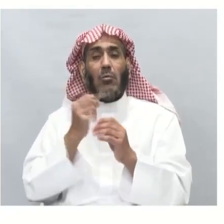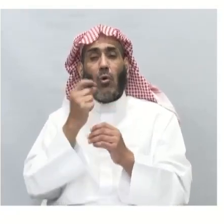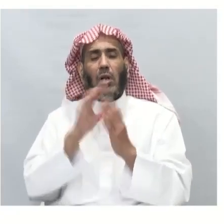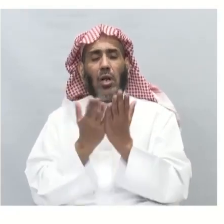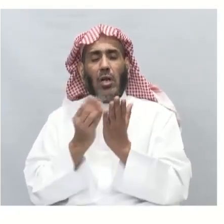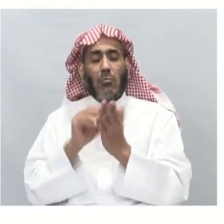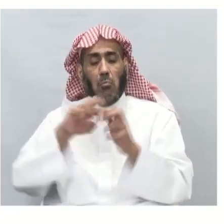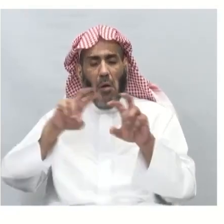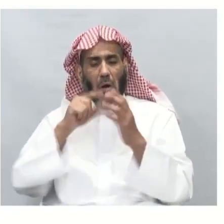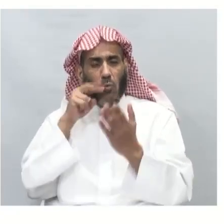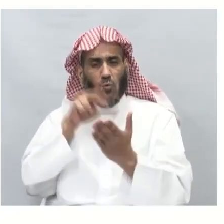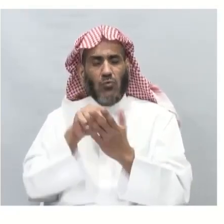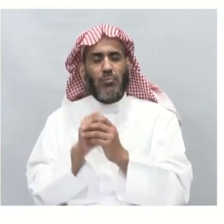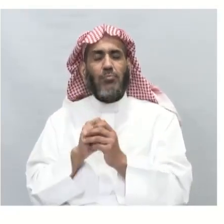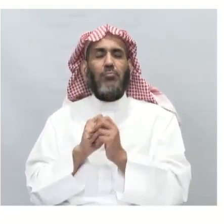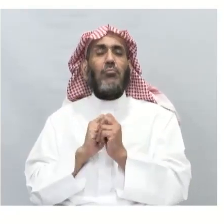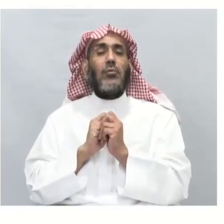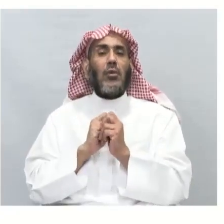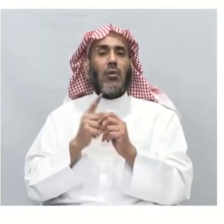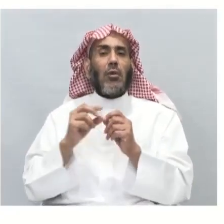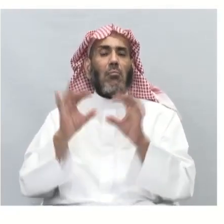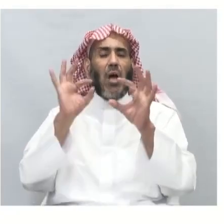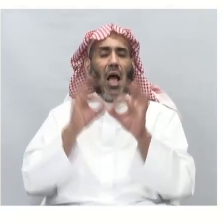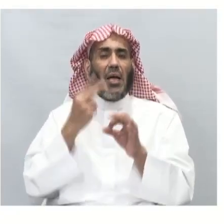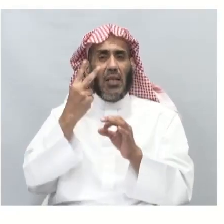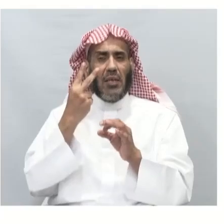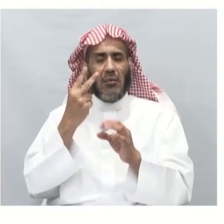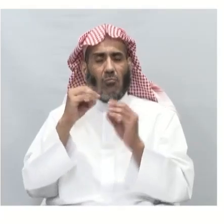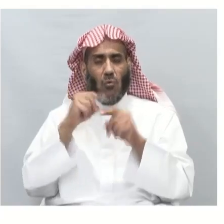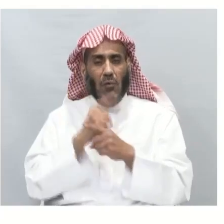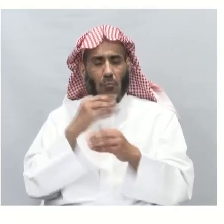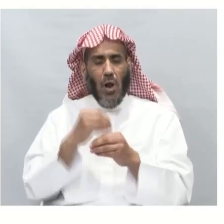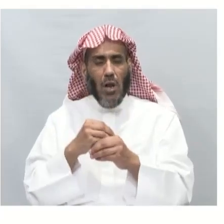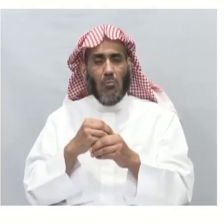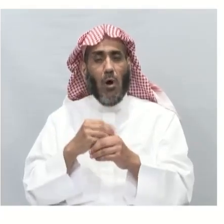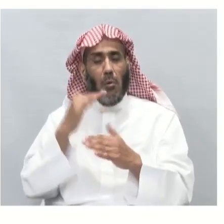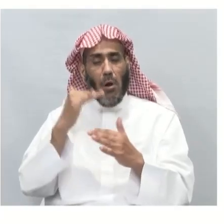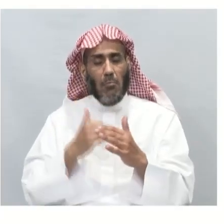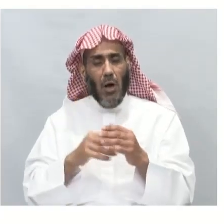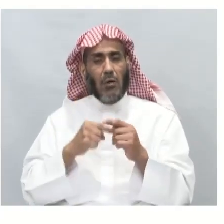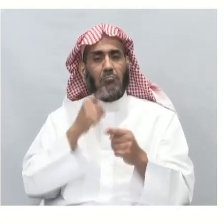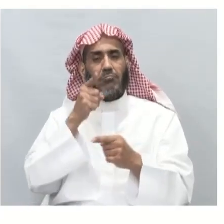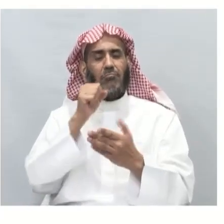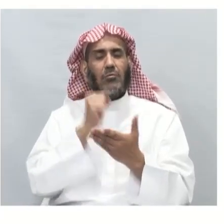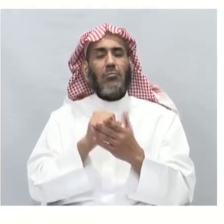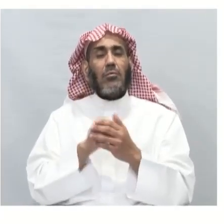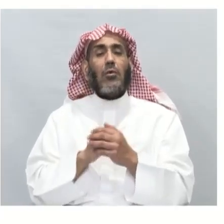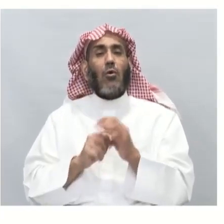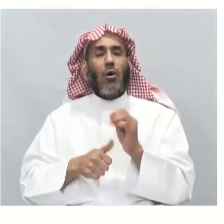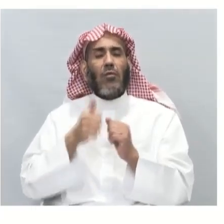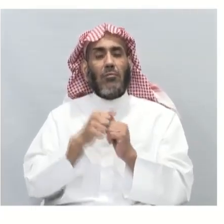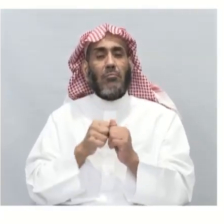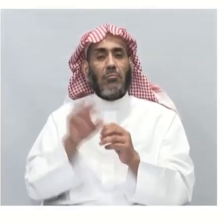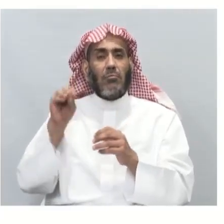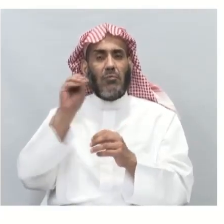تستطيع البحث فيه وسنذكر نحن ايتين هنا ونترك لك بقيه الفراغات لتكتب فيها واحسن دائما